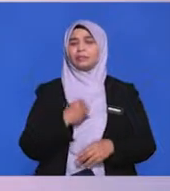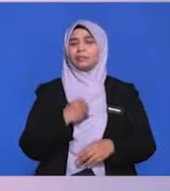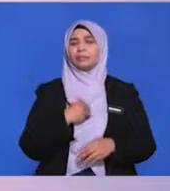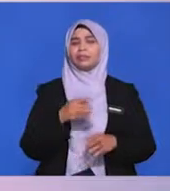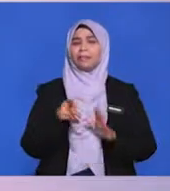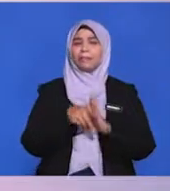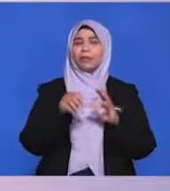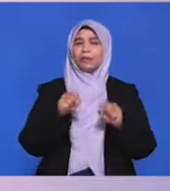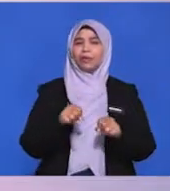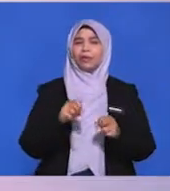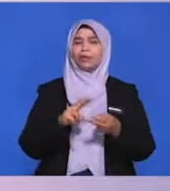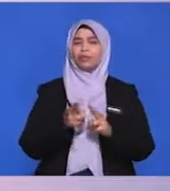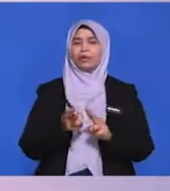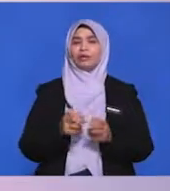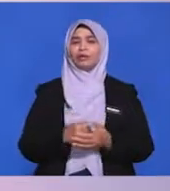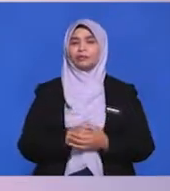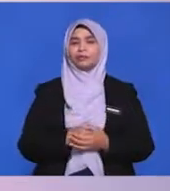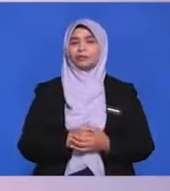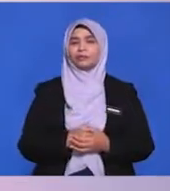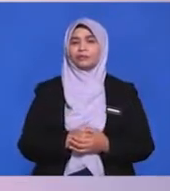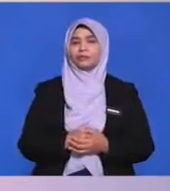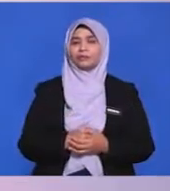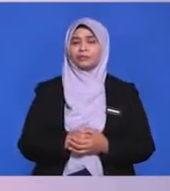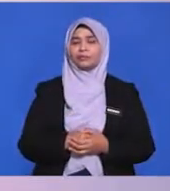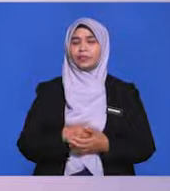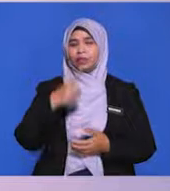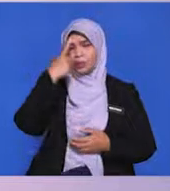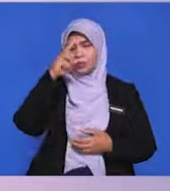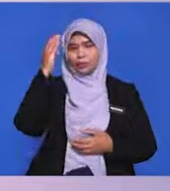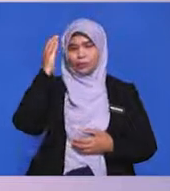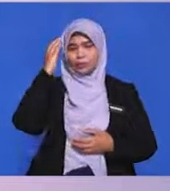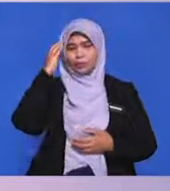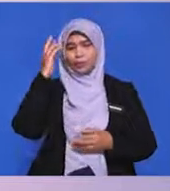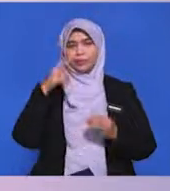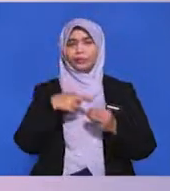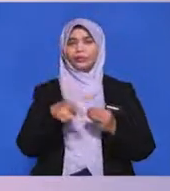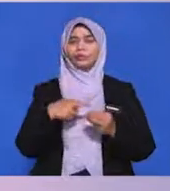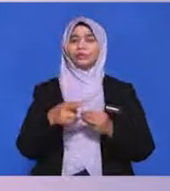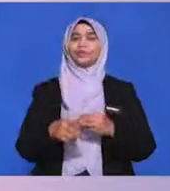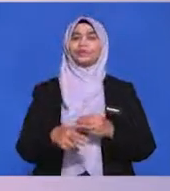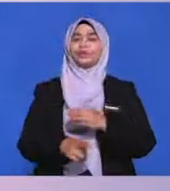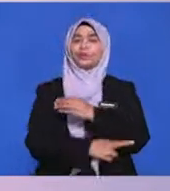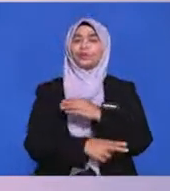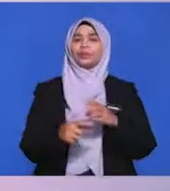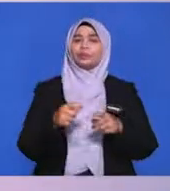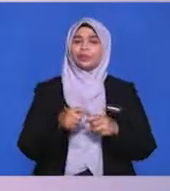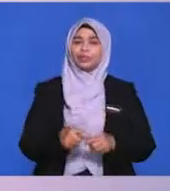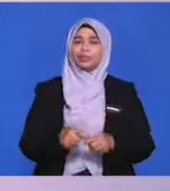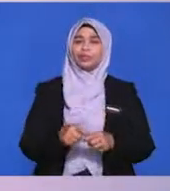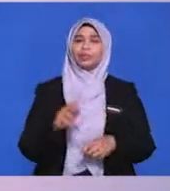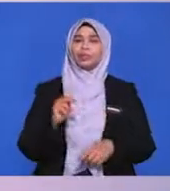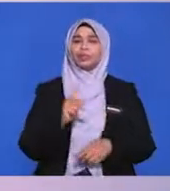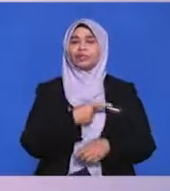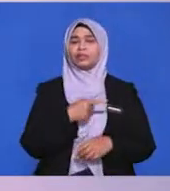balas dan dimanipulasi kain untuk mengetahui rumus hukum tekanan kita gunakan